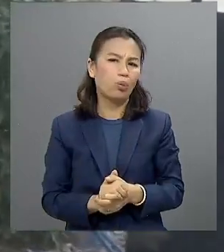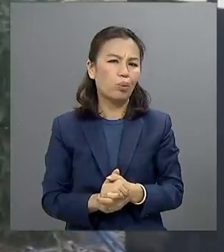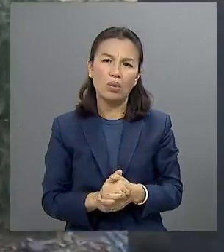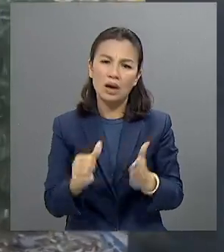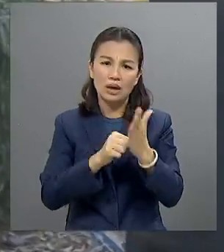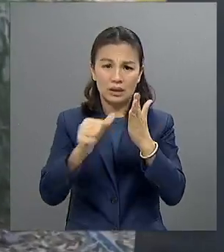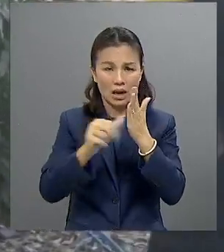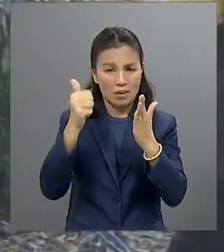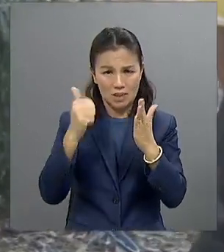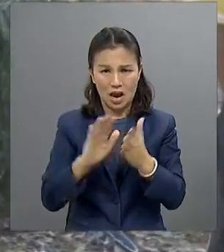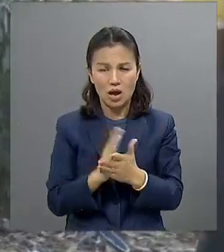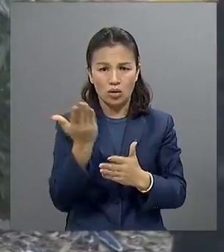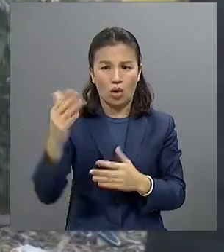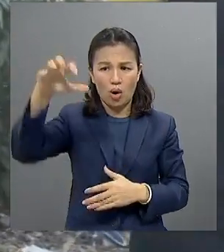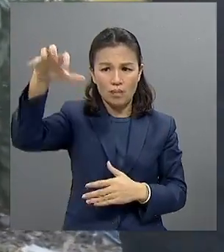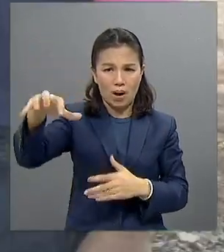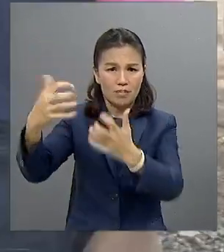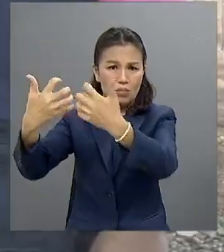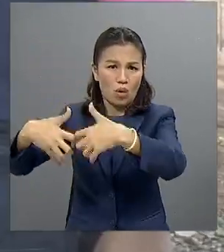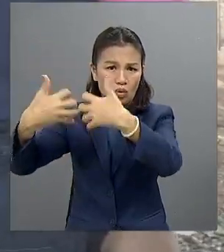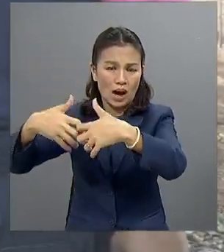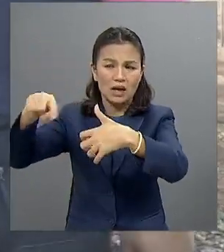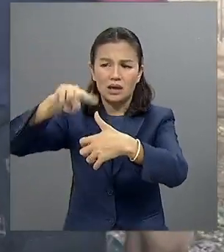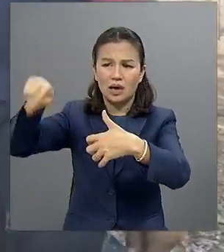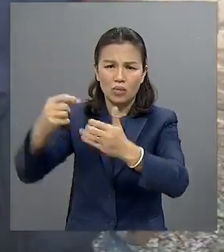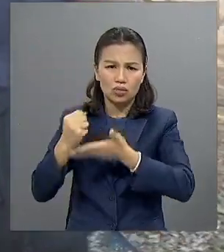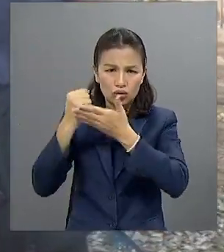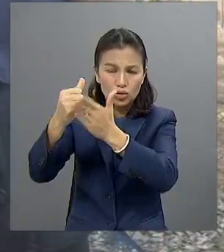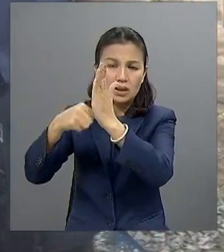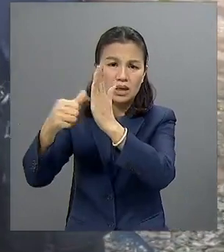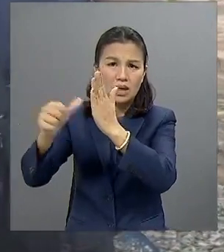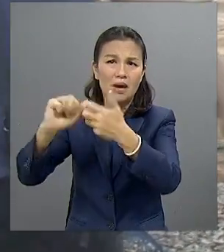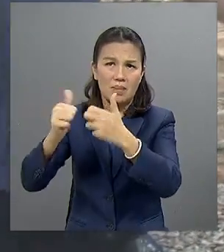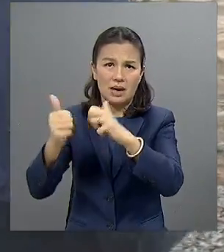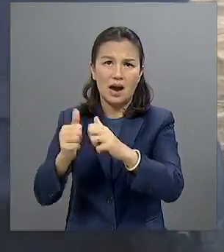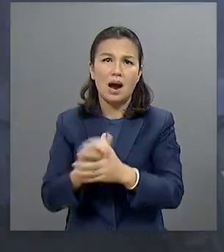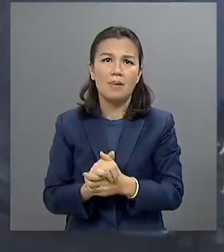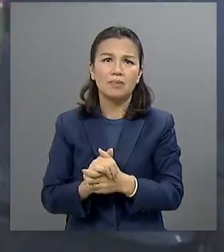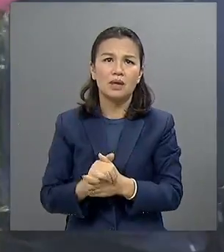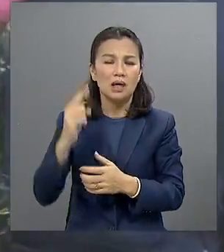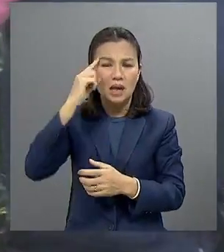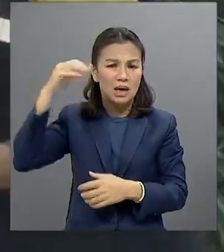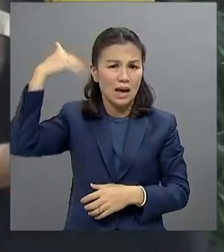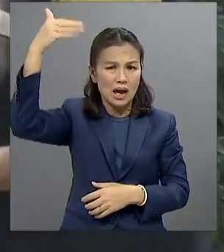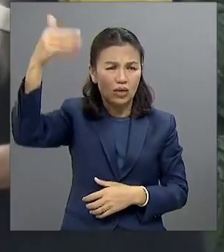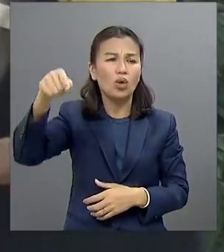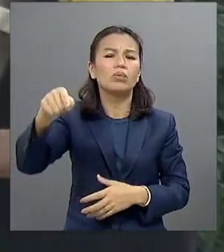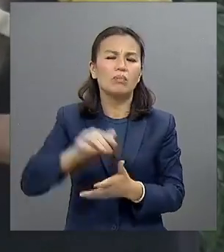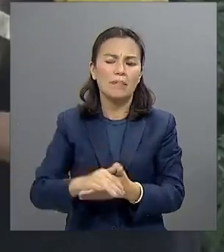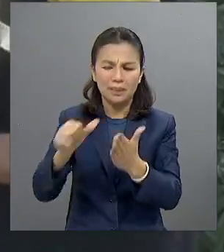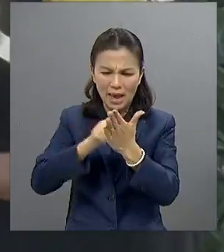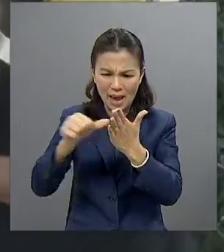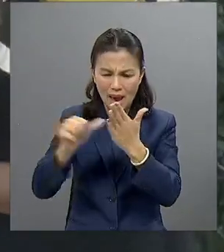รงงานทางหน่วยงานที่เกี่ยวข้องช่วยแก้ไขปัญหาให้ถาวรหรือว่าให้ลดผลกระทบมากกว่านี้ให้ชาวบ้านหน่อย